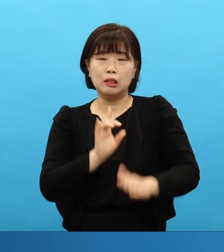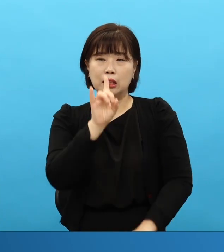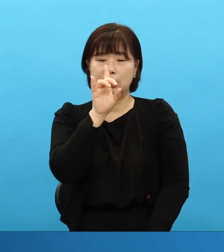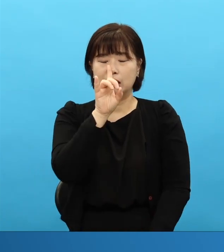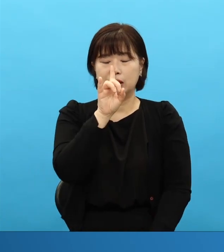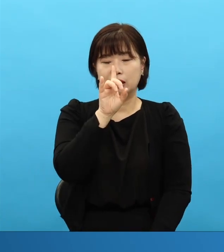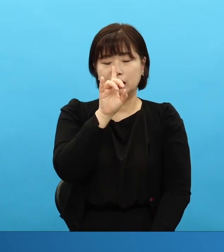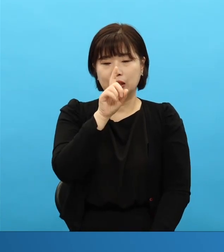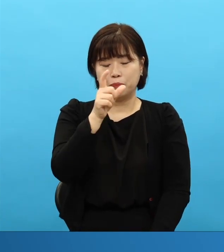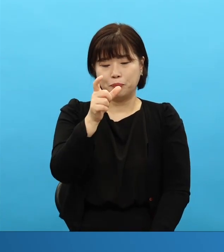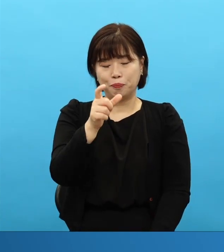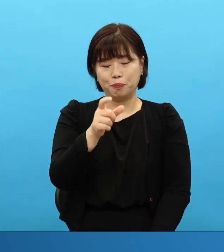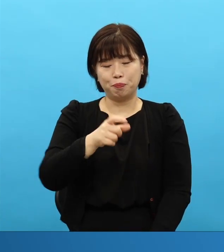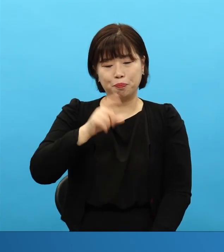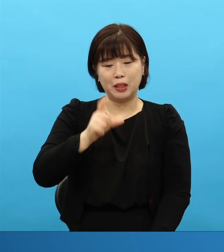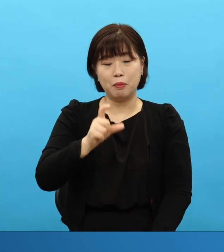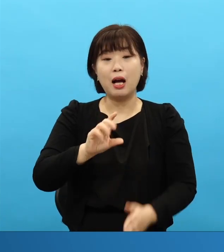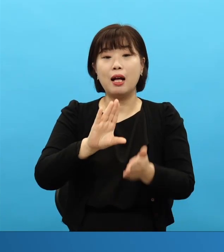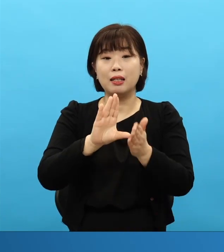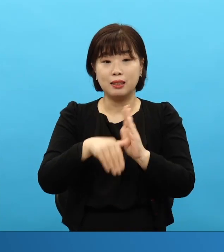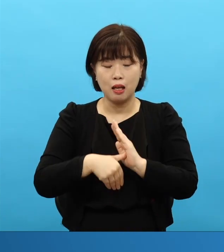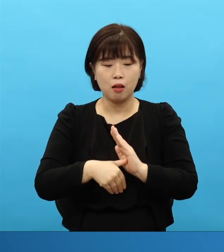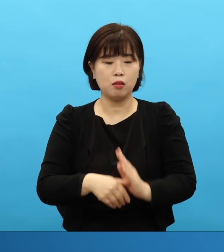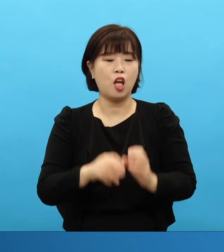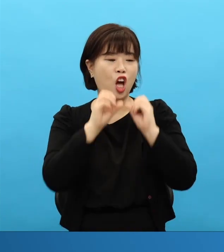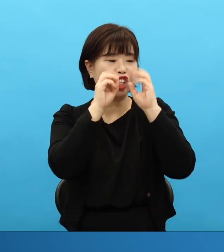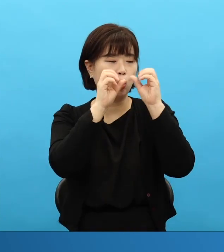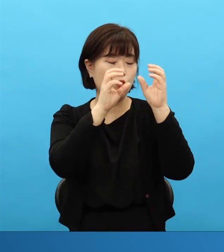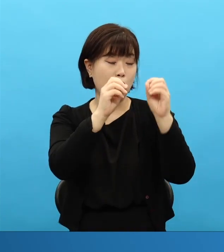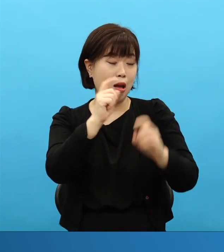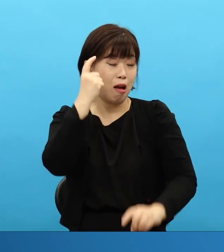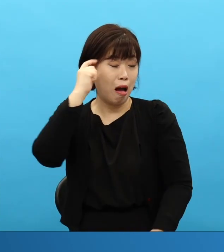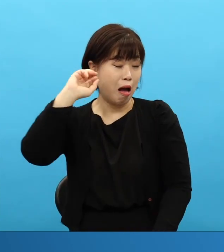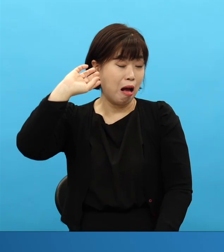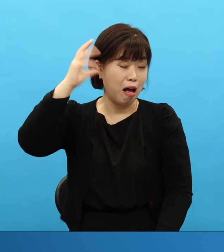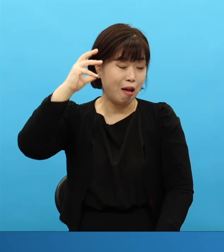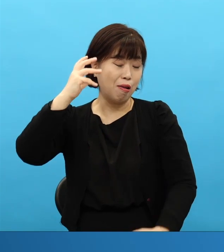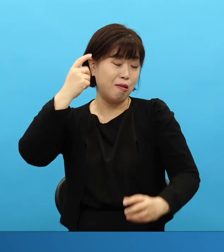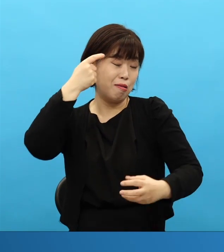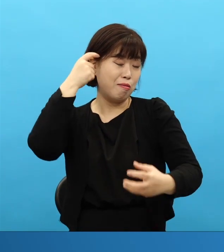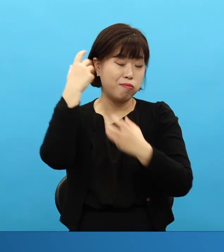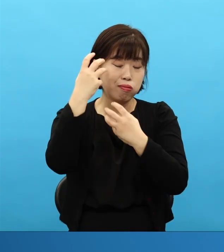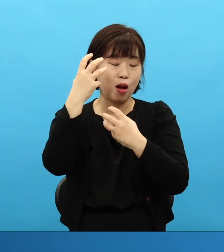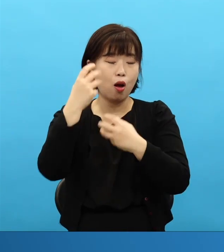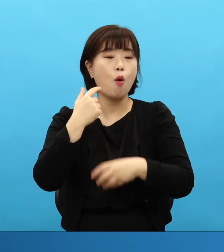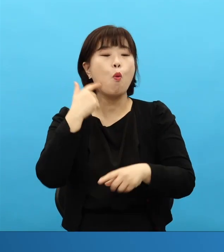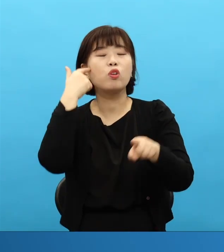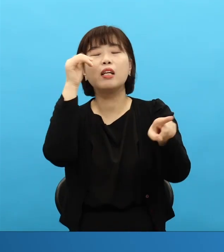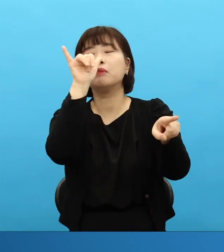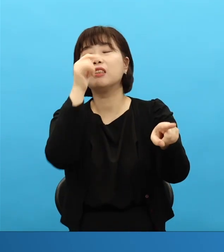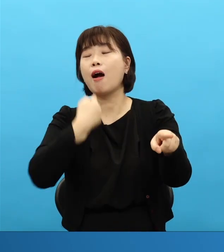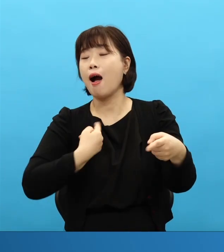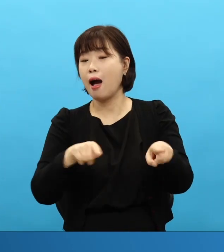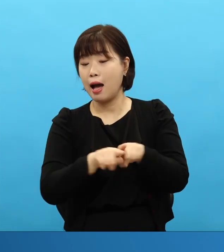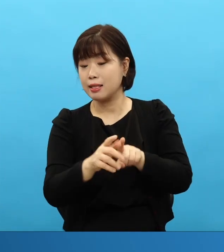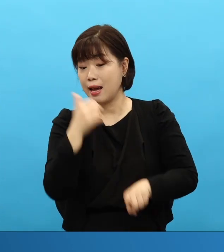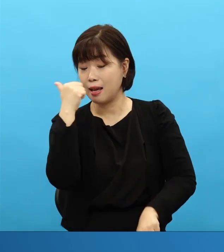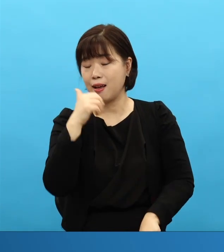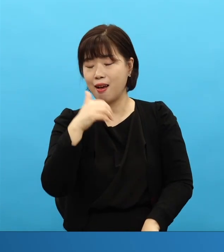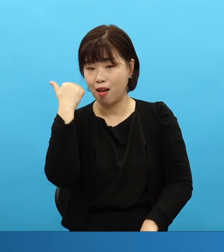미친 목사님이 한 분 있는데 그분이 양수리 수행원에서 집회한대요. 그래서